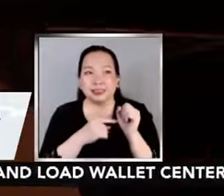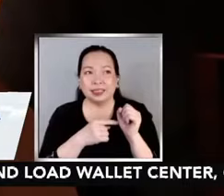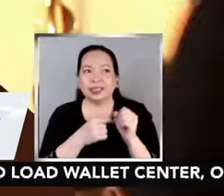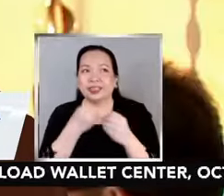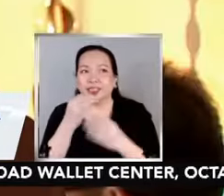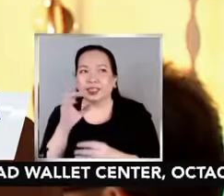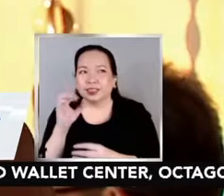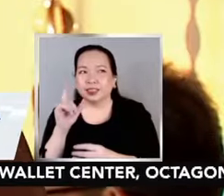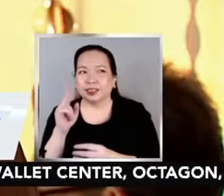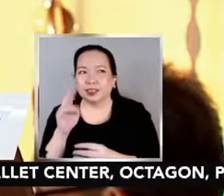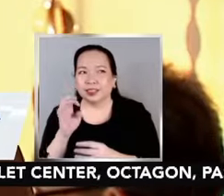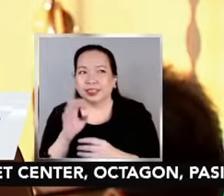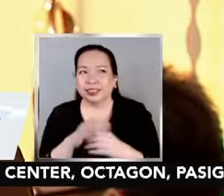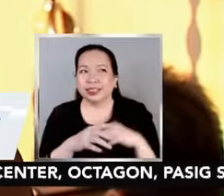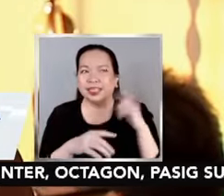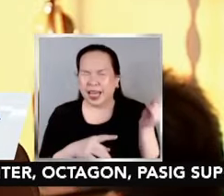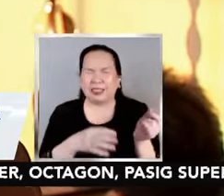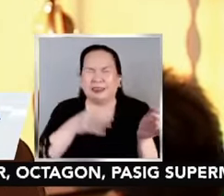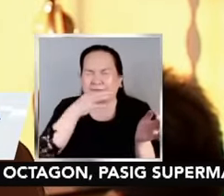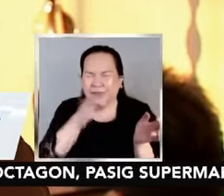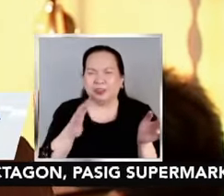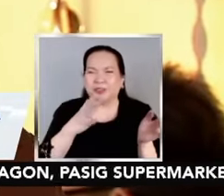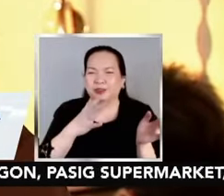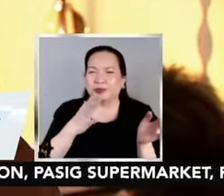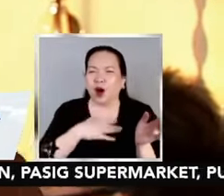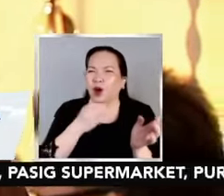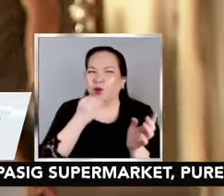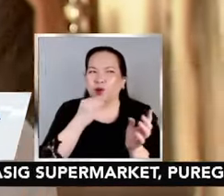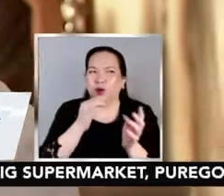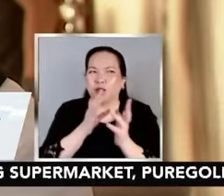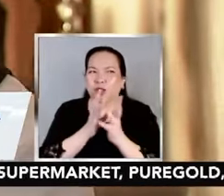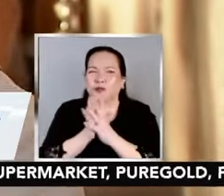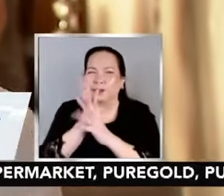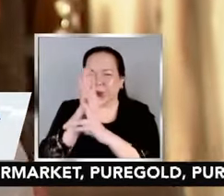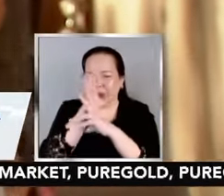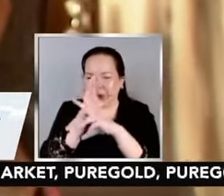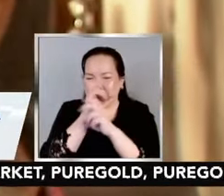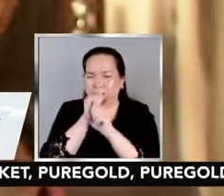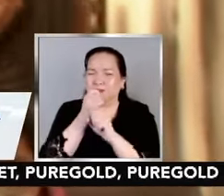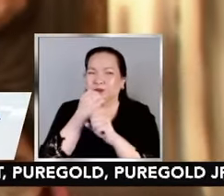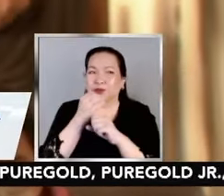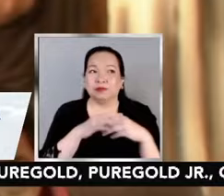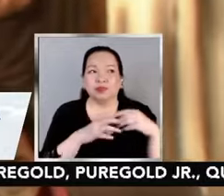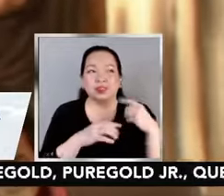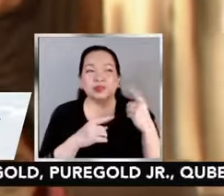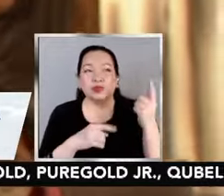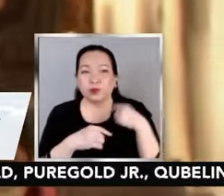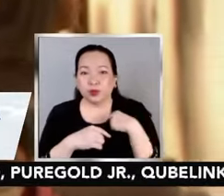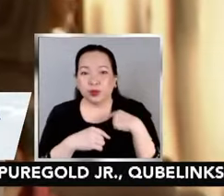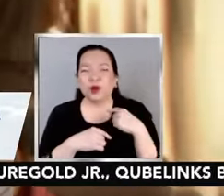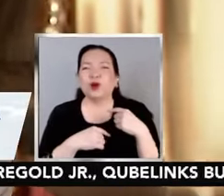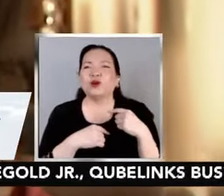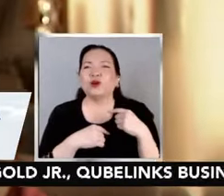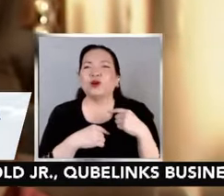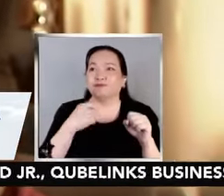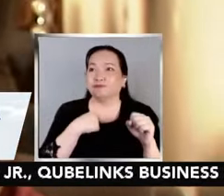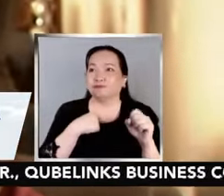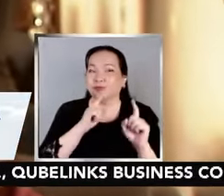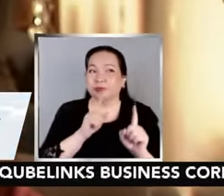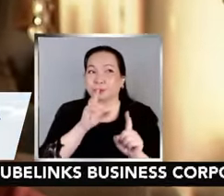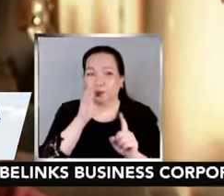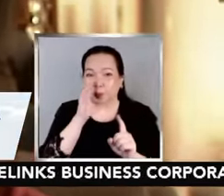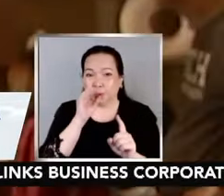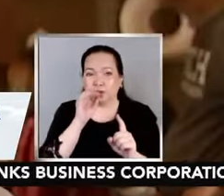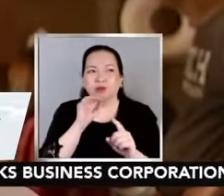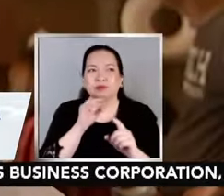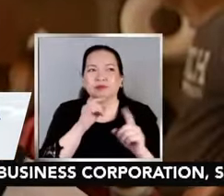ko yung pagkain doon eh, so I really am looking forward. Of course, I missed her kasi medyo madalas kami